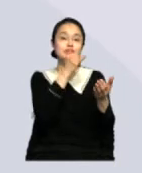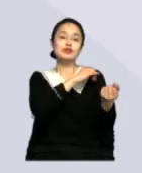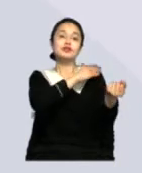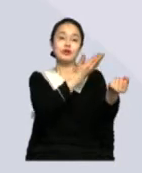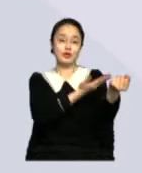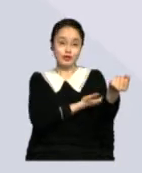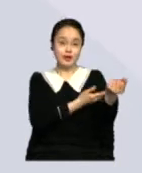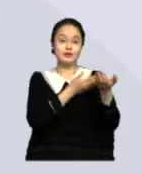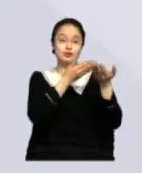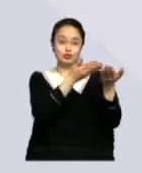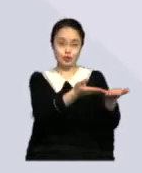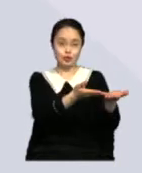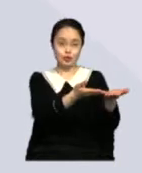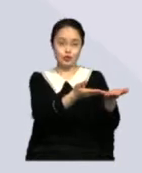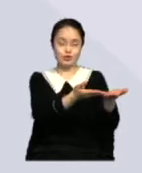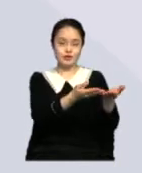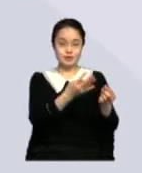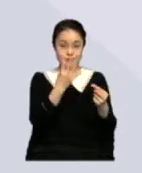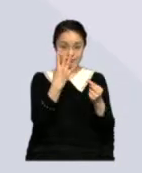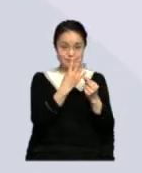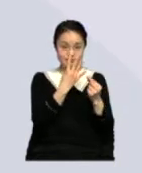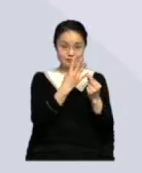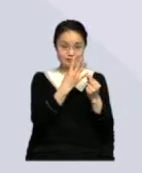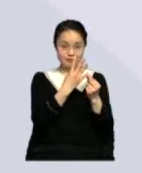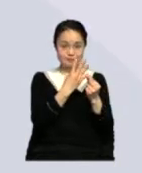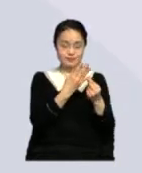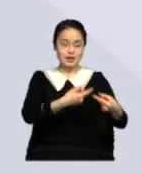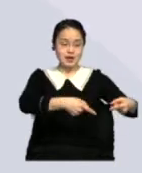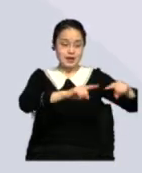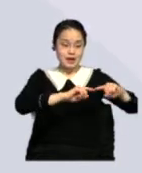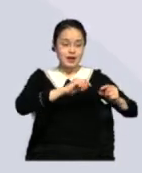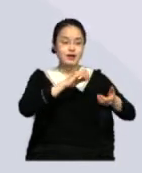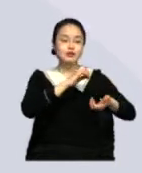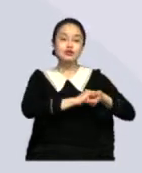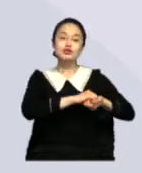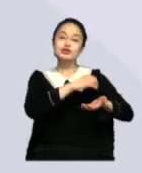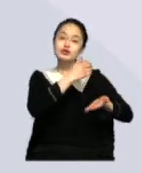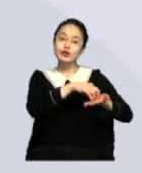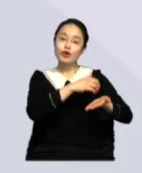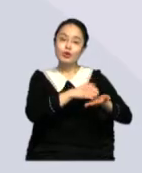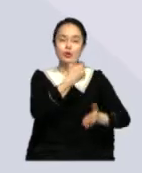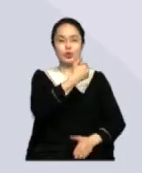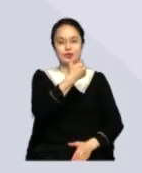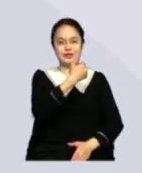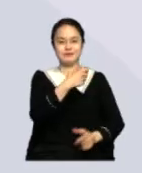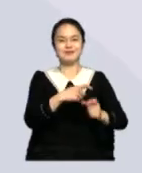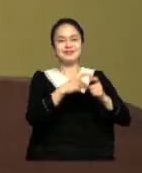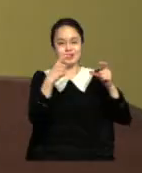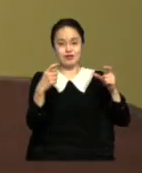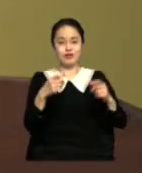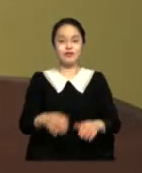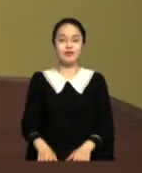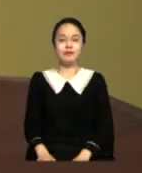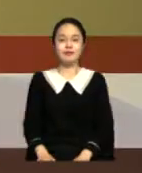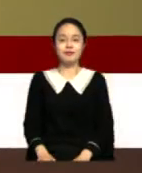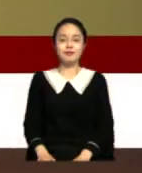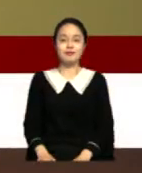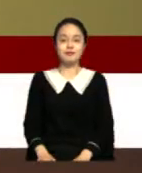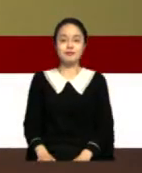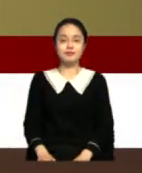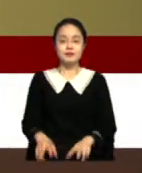참여를 늘리고 주민자치회 정원을 50명으로 확대하는 조직 구성안이 제시됐습니다. 지금